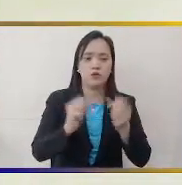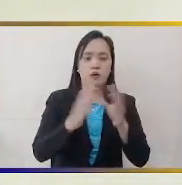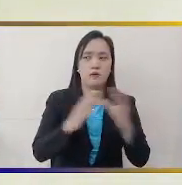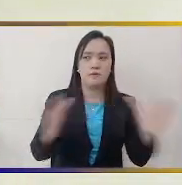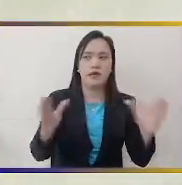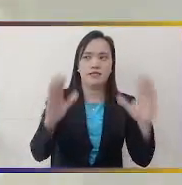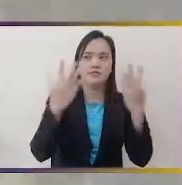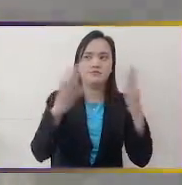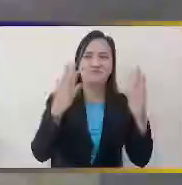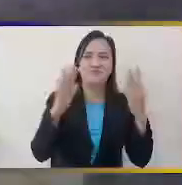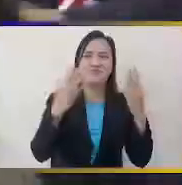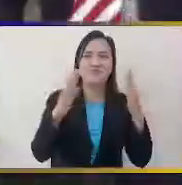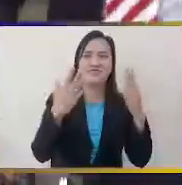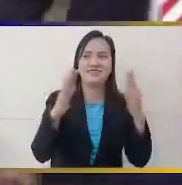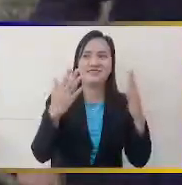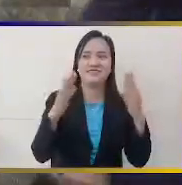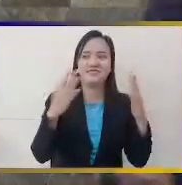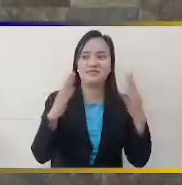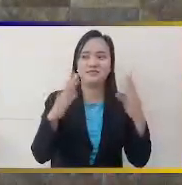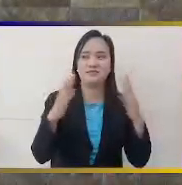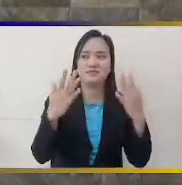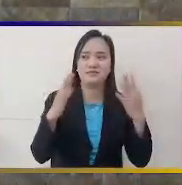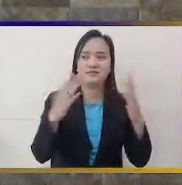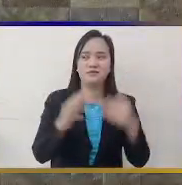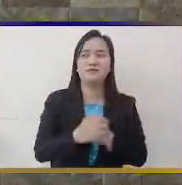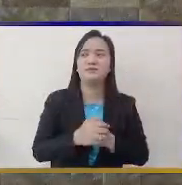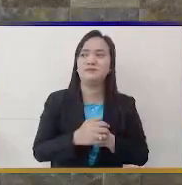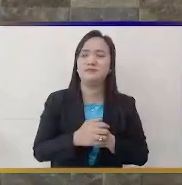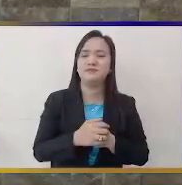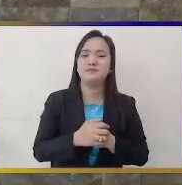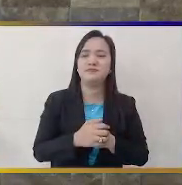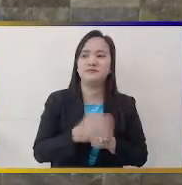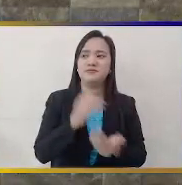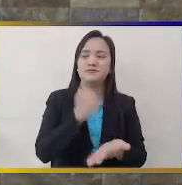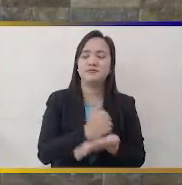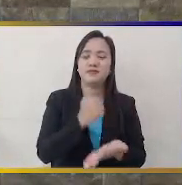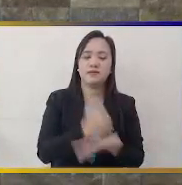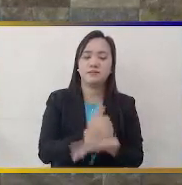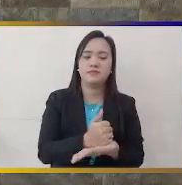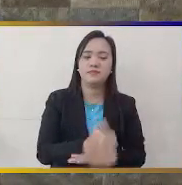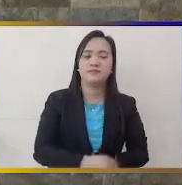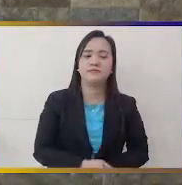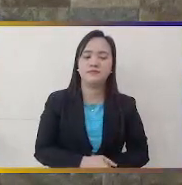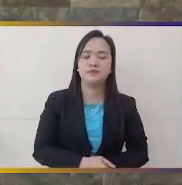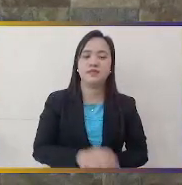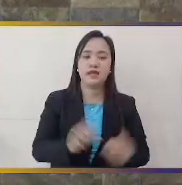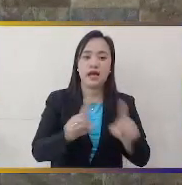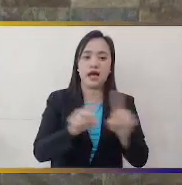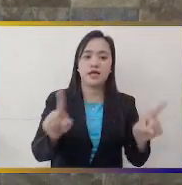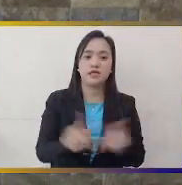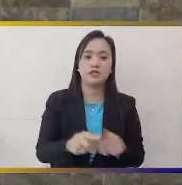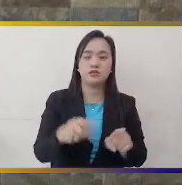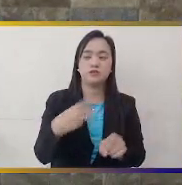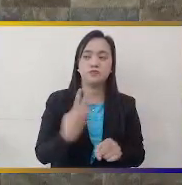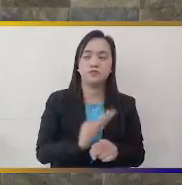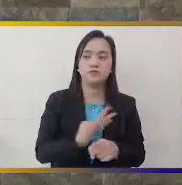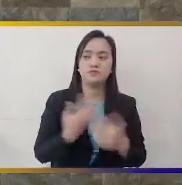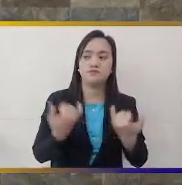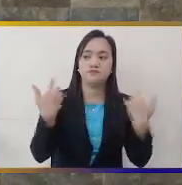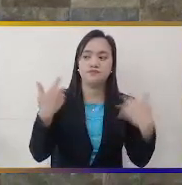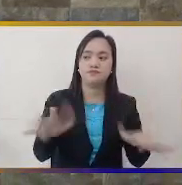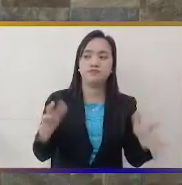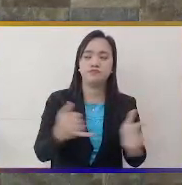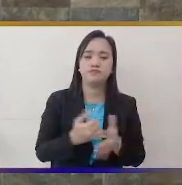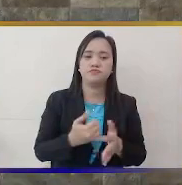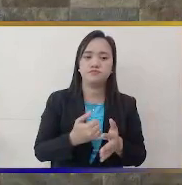panginoon amen amen Alam niyo mga kapatid as we close this Alam niyo hindi hindi biro ang